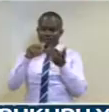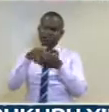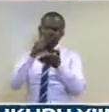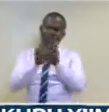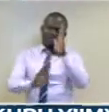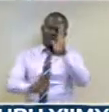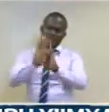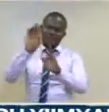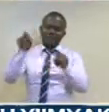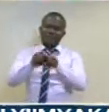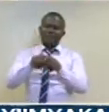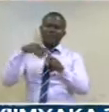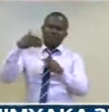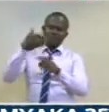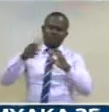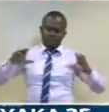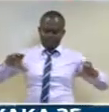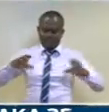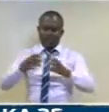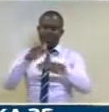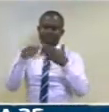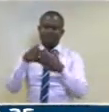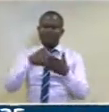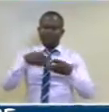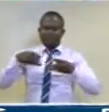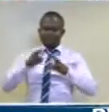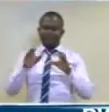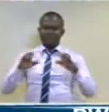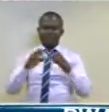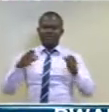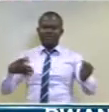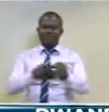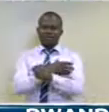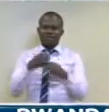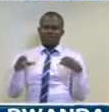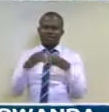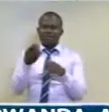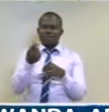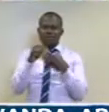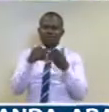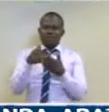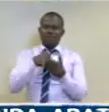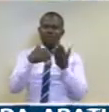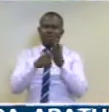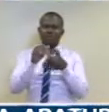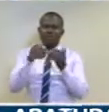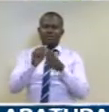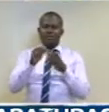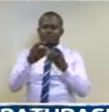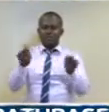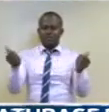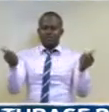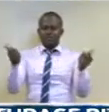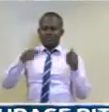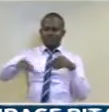imbere nk'uko bagenda bishyira hamwe bakagira uko bahuza imbaraga bahuza amafaranga bakagira ibibazo bakemura aho bari